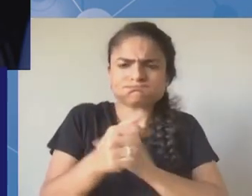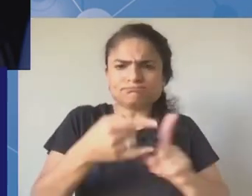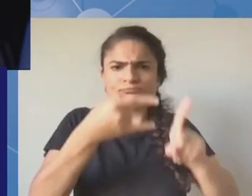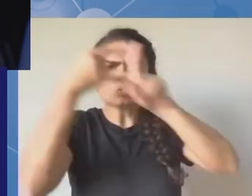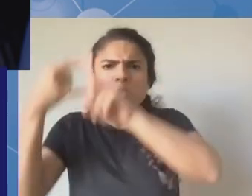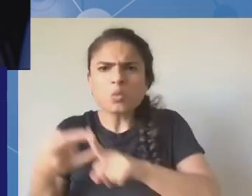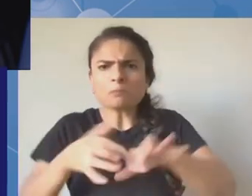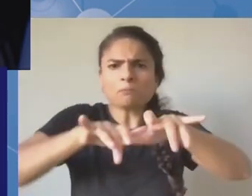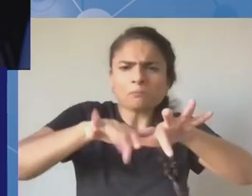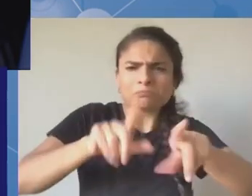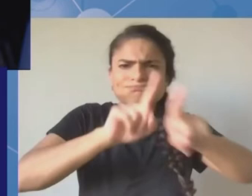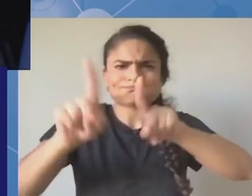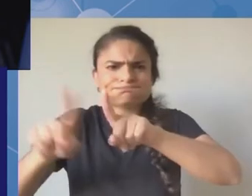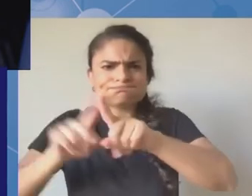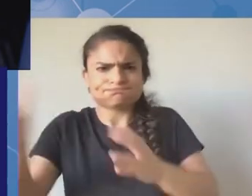هذه الجلسة